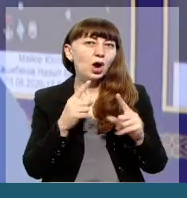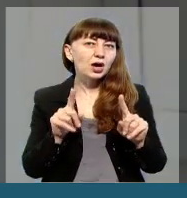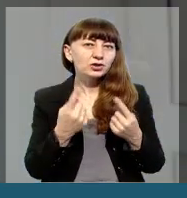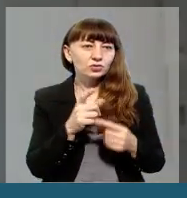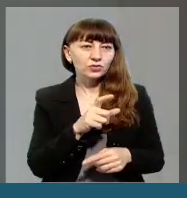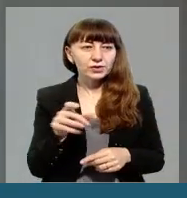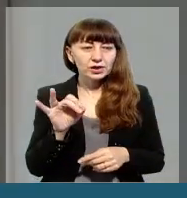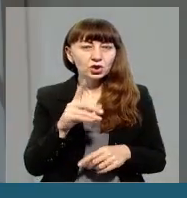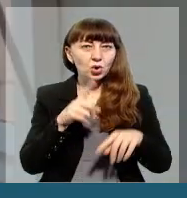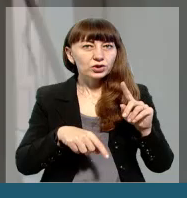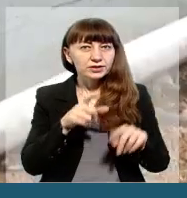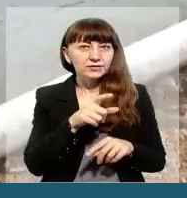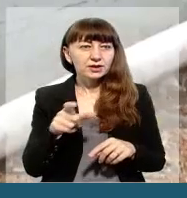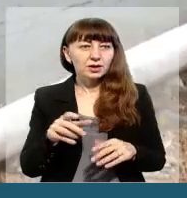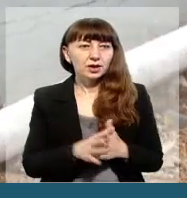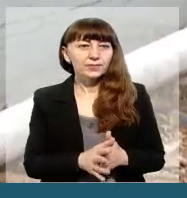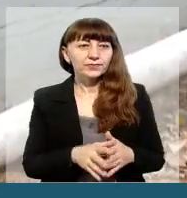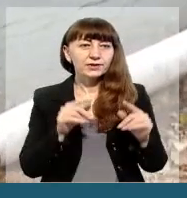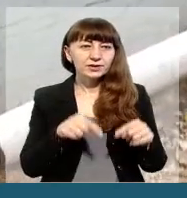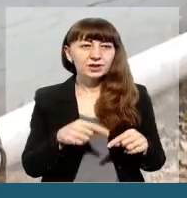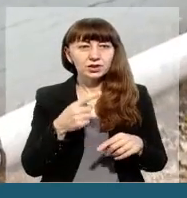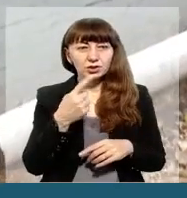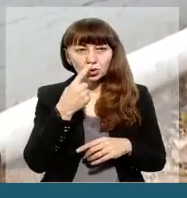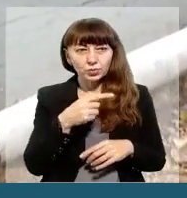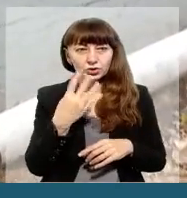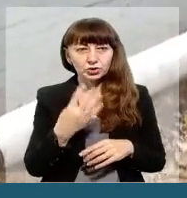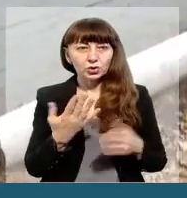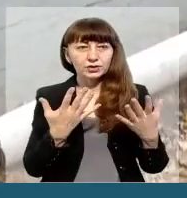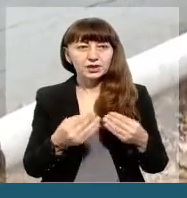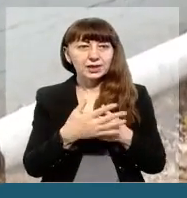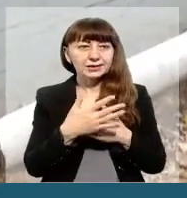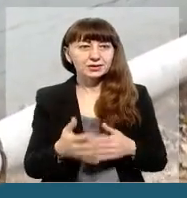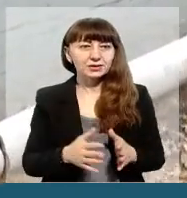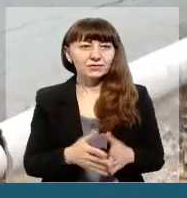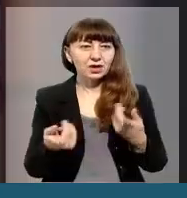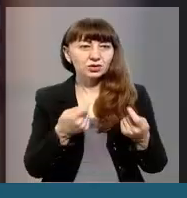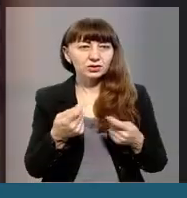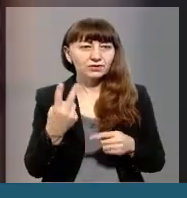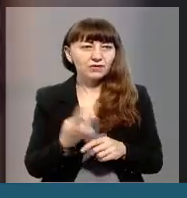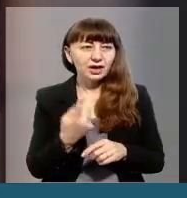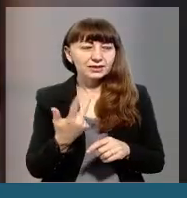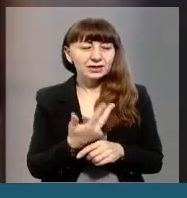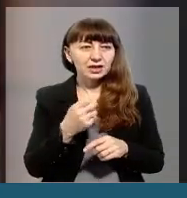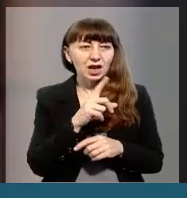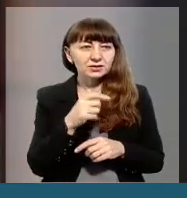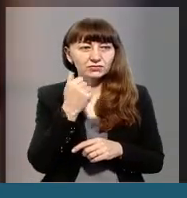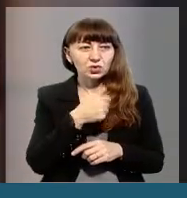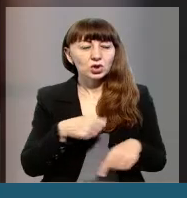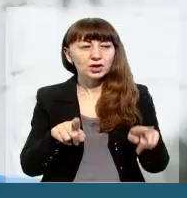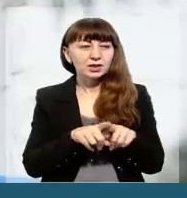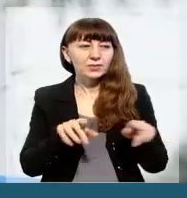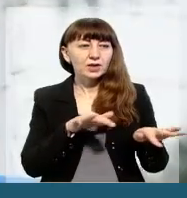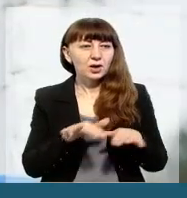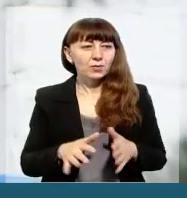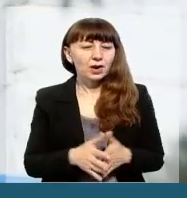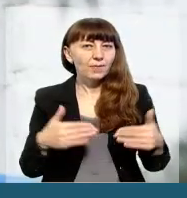родственниками. Учреждение минимальной безопасности номер 40 «День открытых дверей» организуется 2-3 раза в год. Такие мероприятия